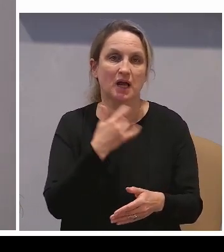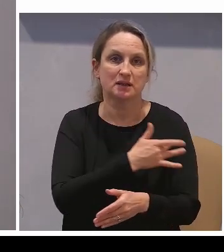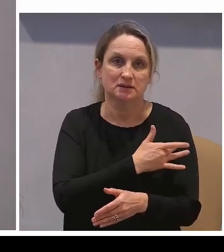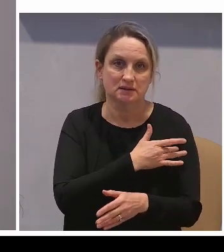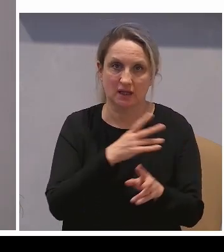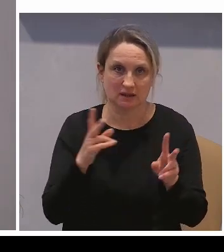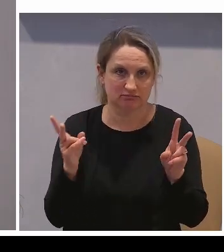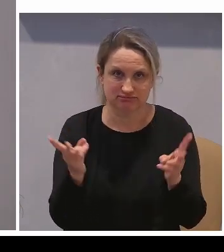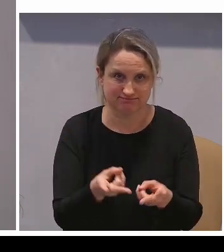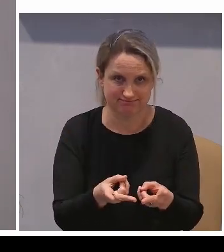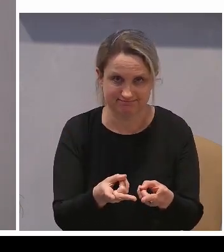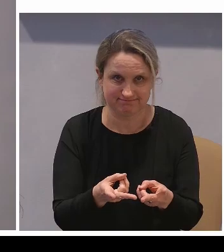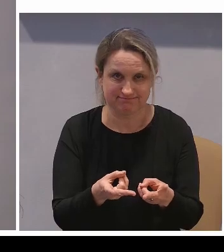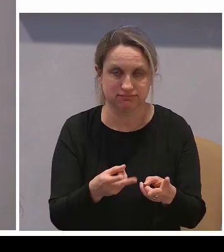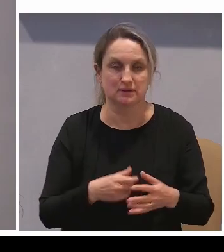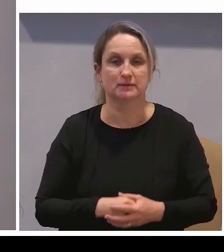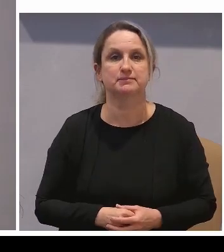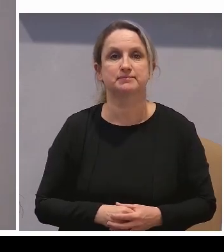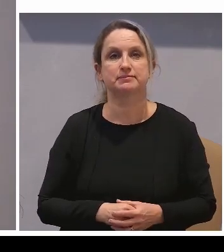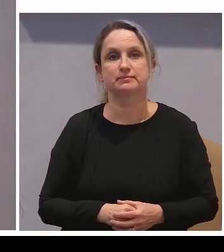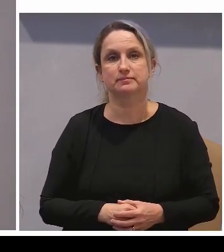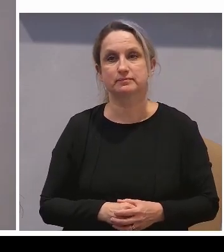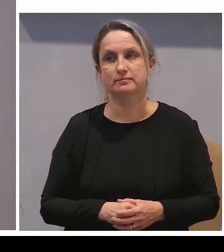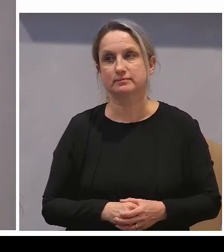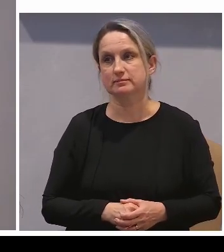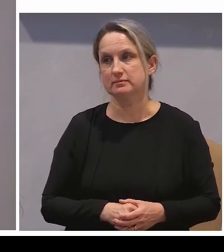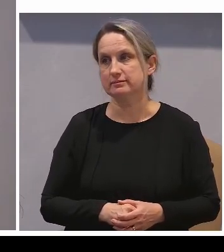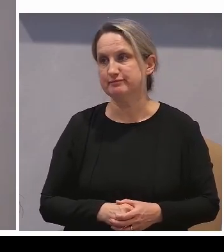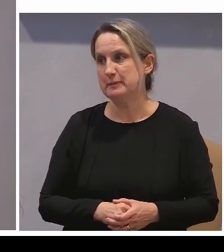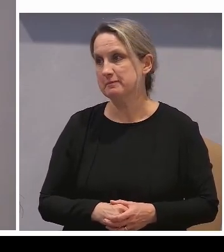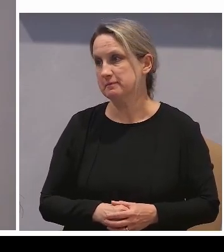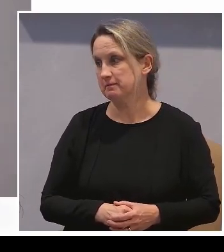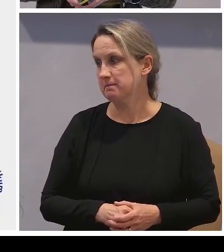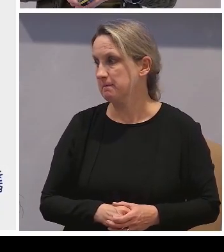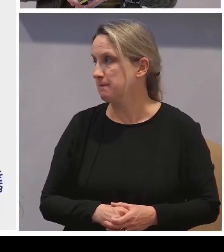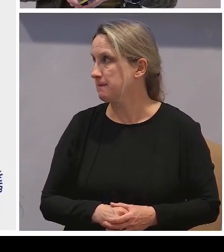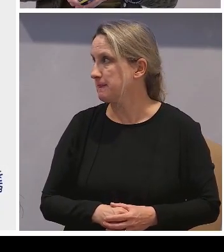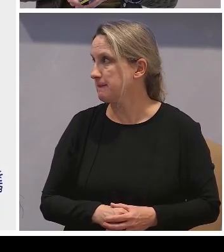a muscle perifeerse disorder, but närvisüsteemi the clinical korratus. picture is similar. jah,